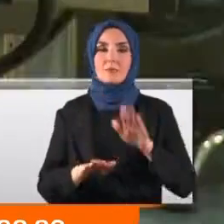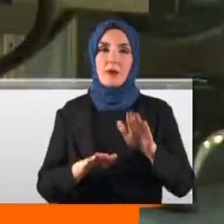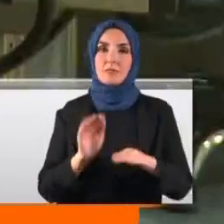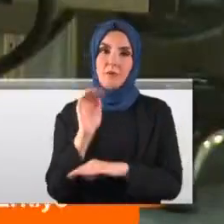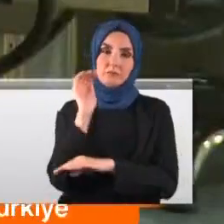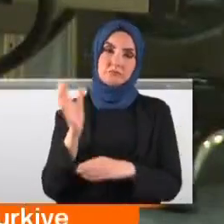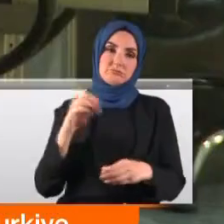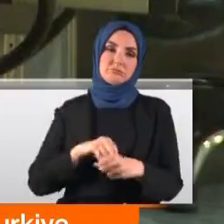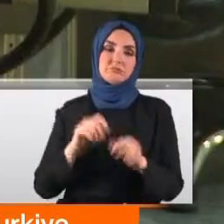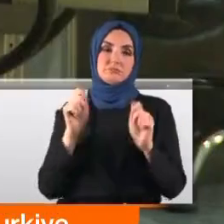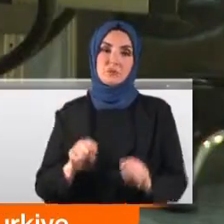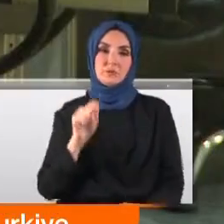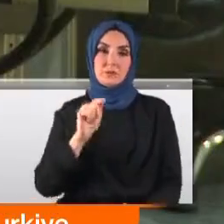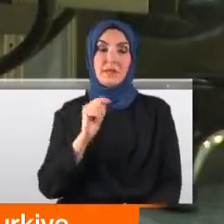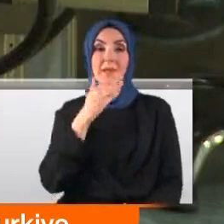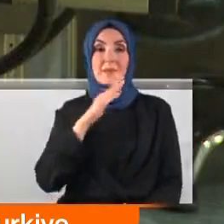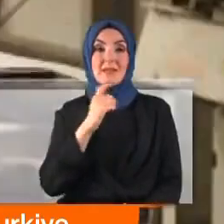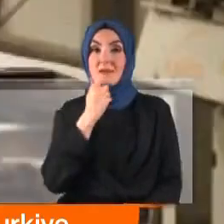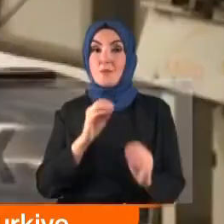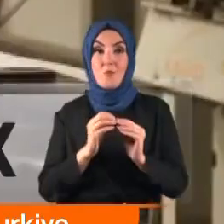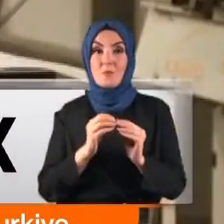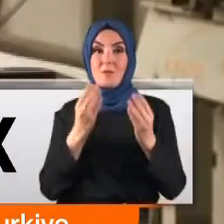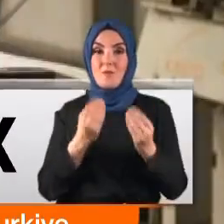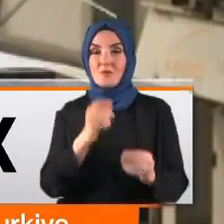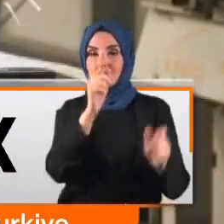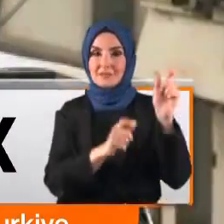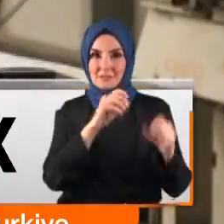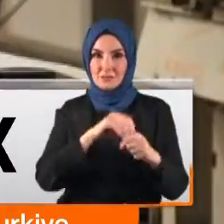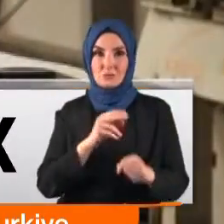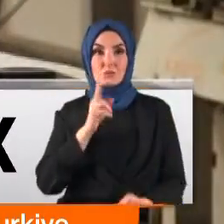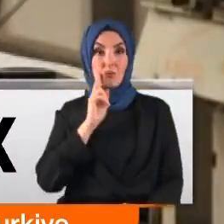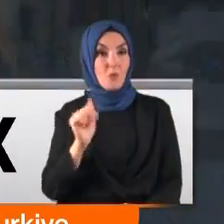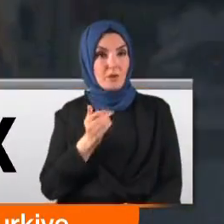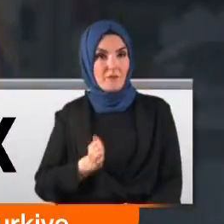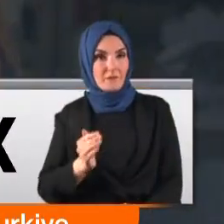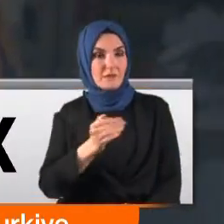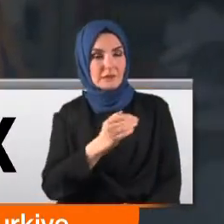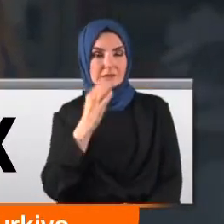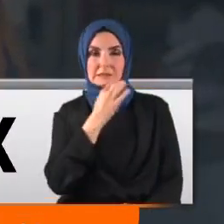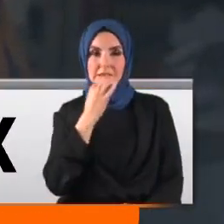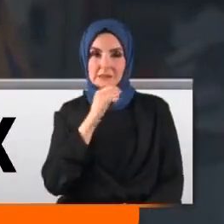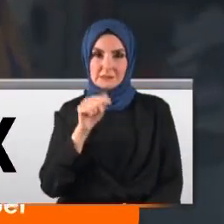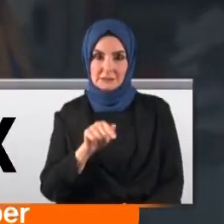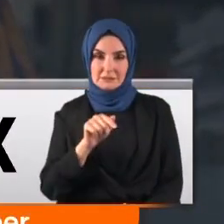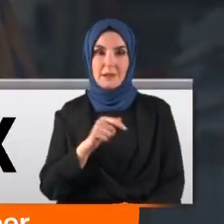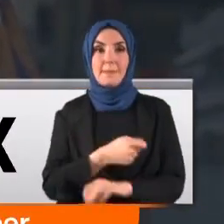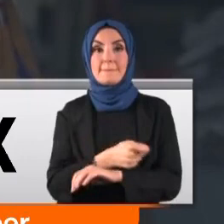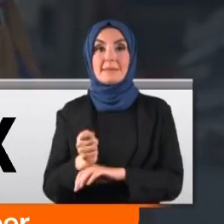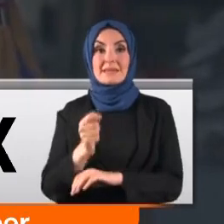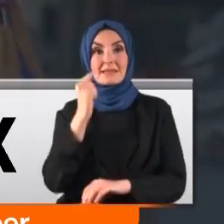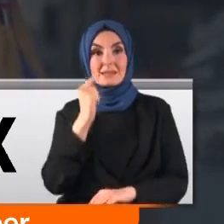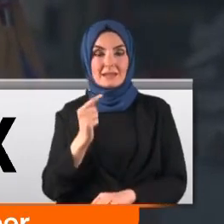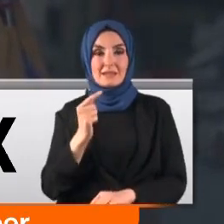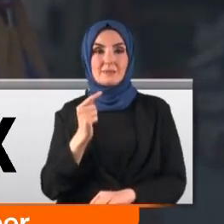geçireceğiz. Emeklilikte yaşa takılanlar için son kritik viraj dönülmek üzere. Çalışmalar prime dayalı sistem üzerinde yoğunlaştı. Prim ve